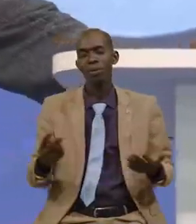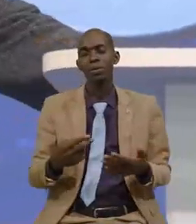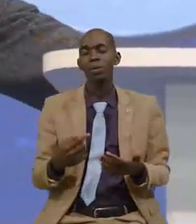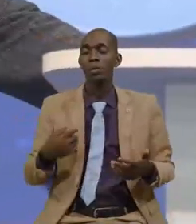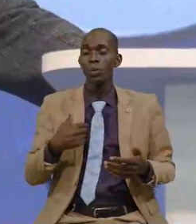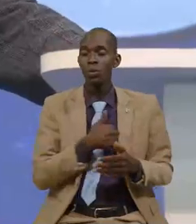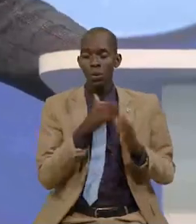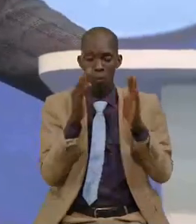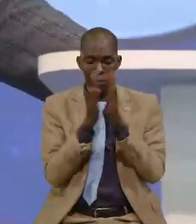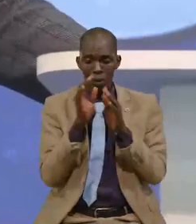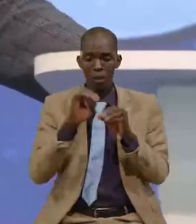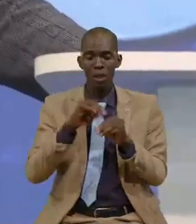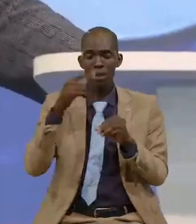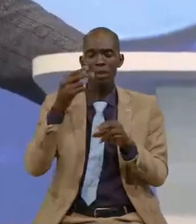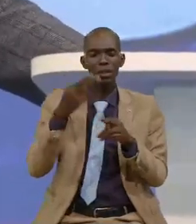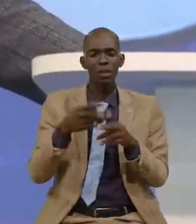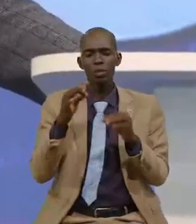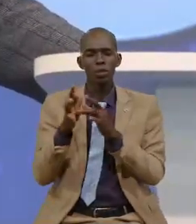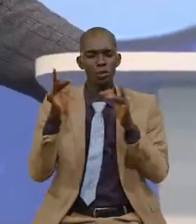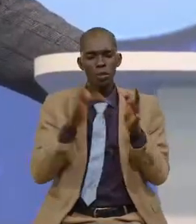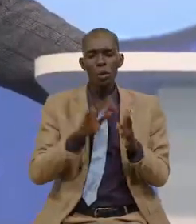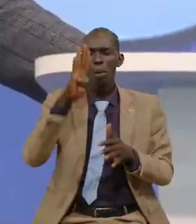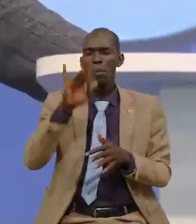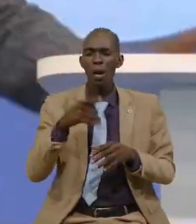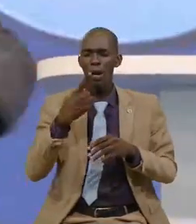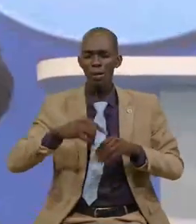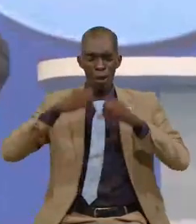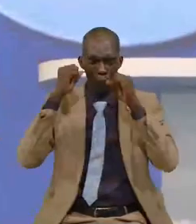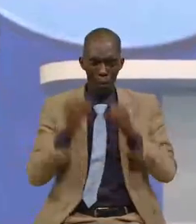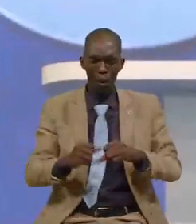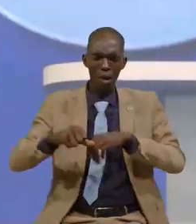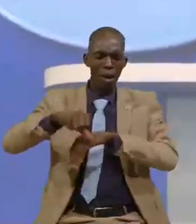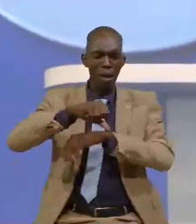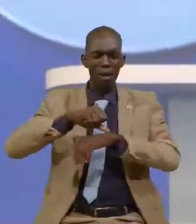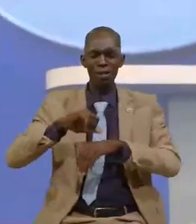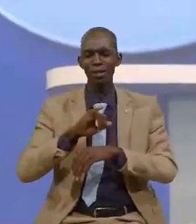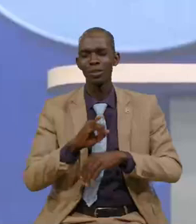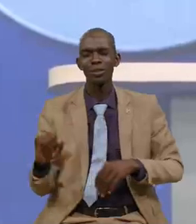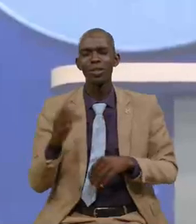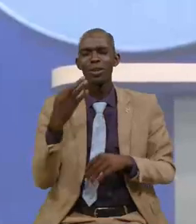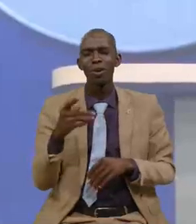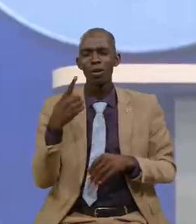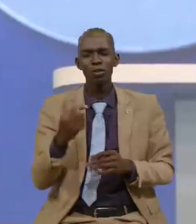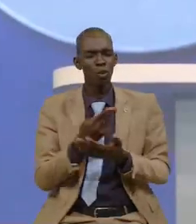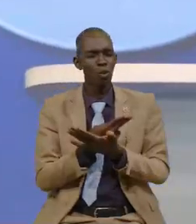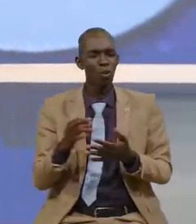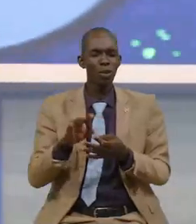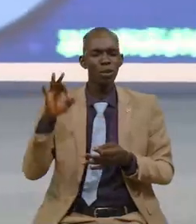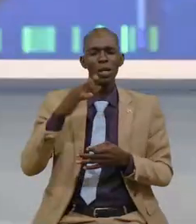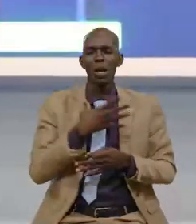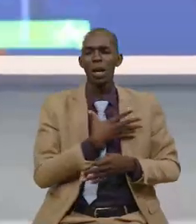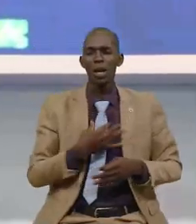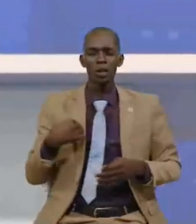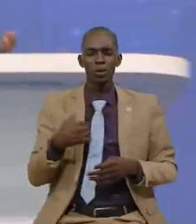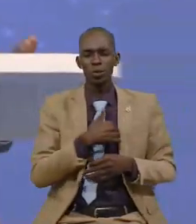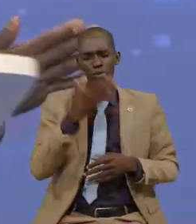faillir. Nous prions au nom de Jésus et dans la puissance et dans l'onction du